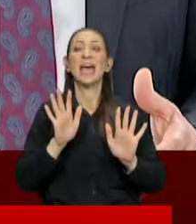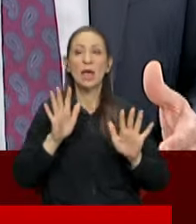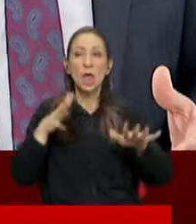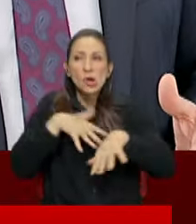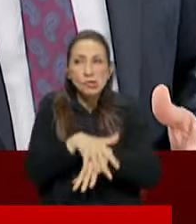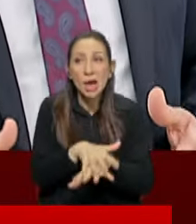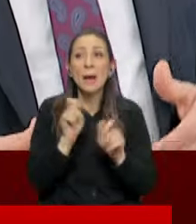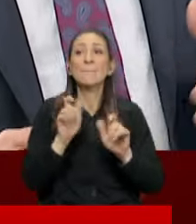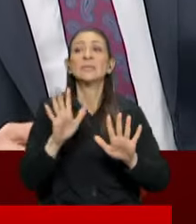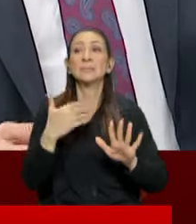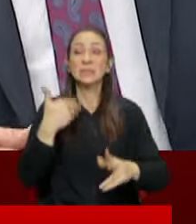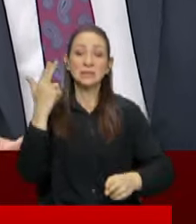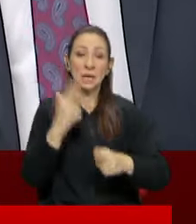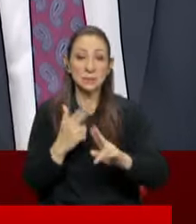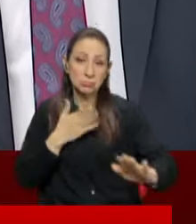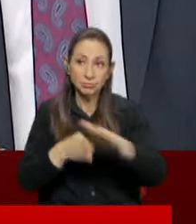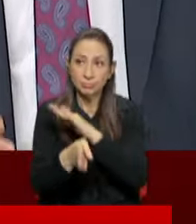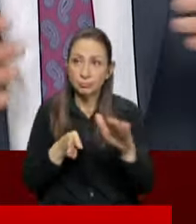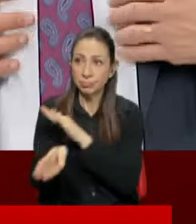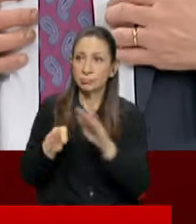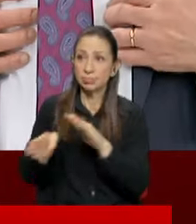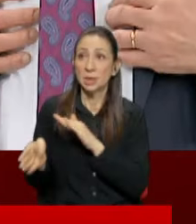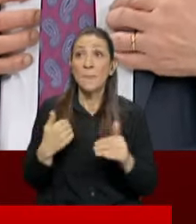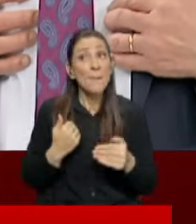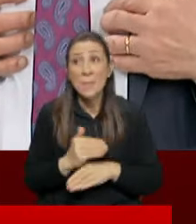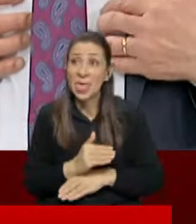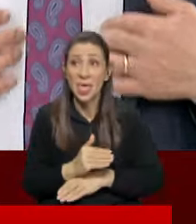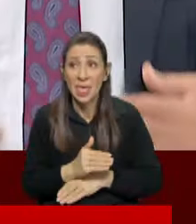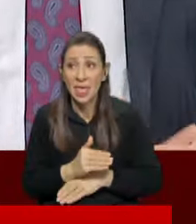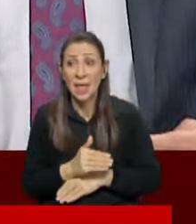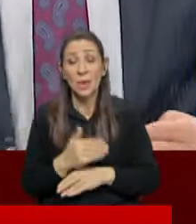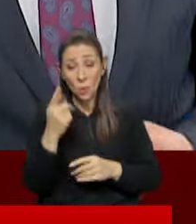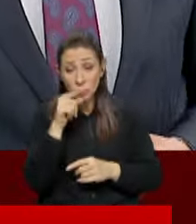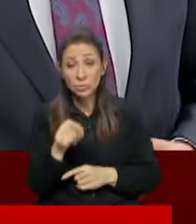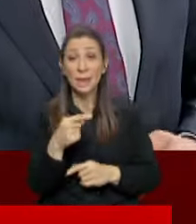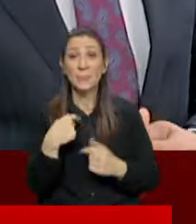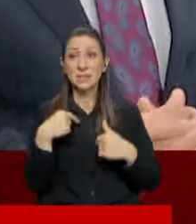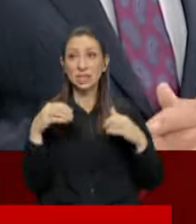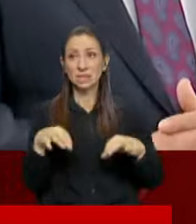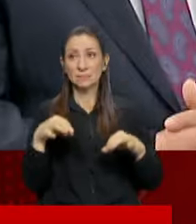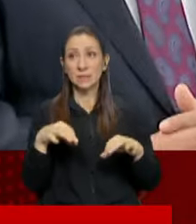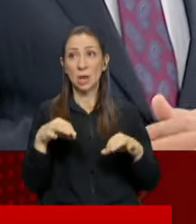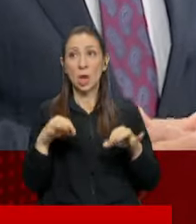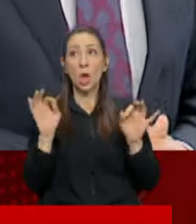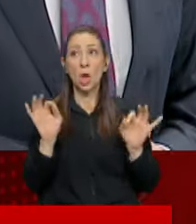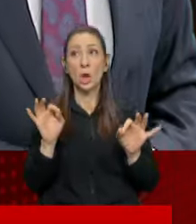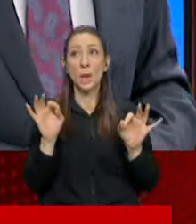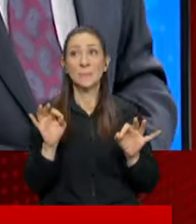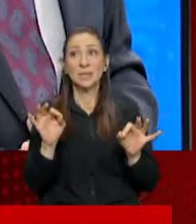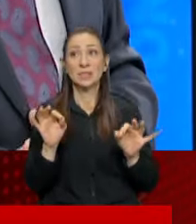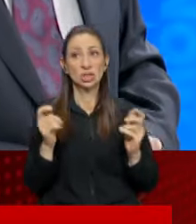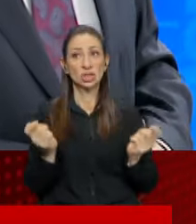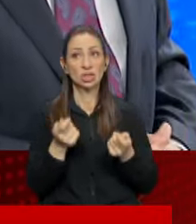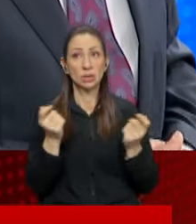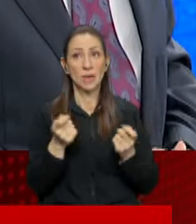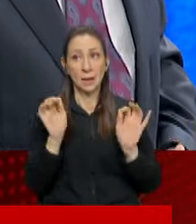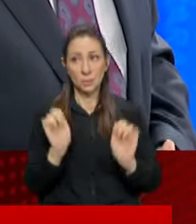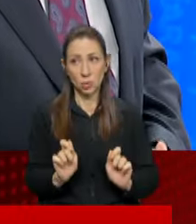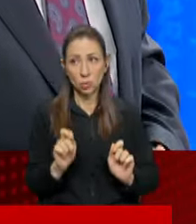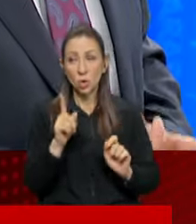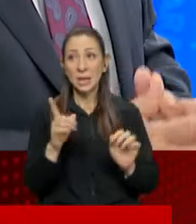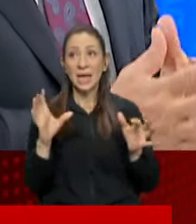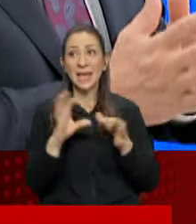kilitlemezlerse biz daha hızlı müdahale ederiz. Bunu yaşadığım için söylüyorum. Biz de şimdi önemli çalışmalar yapıyoruz.